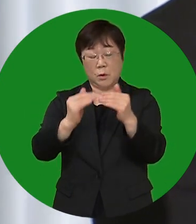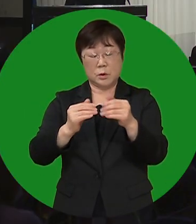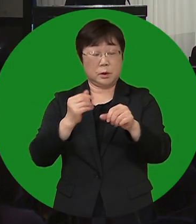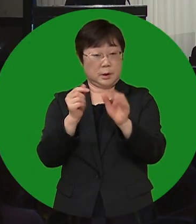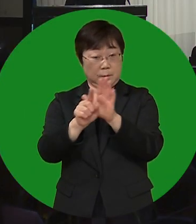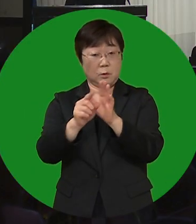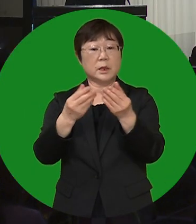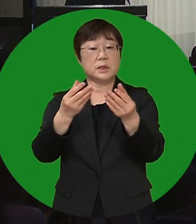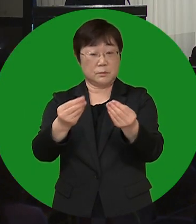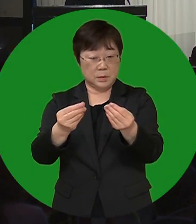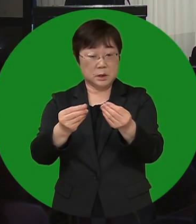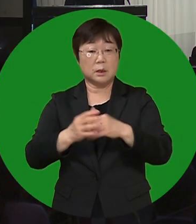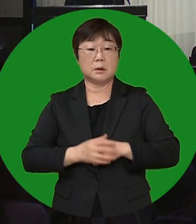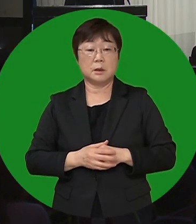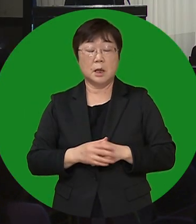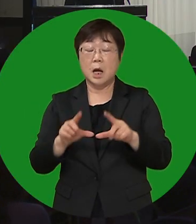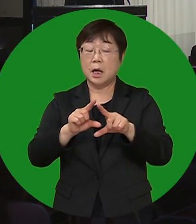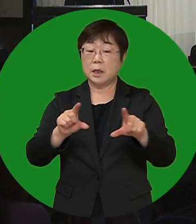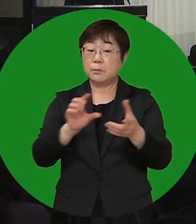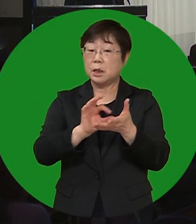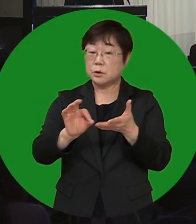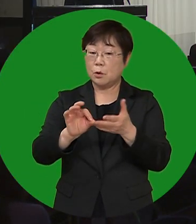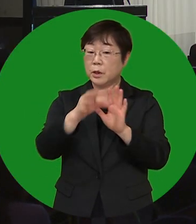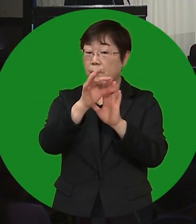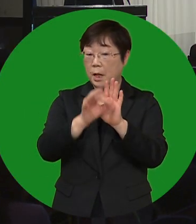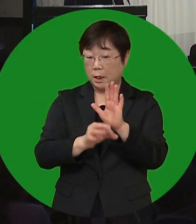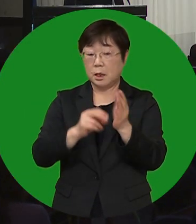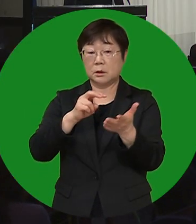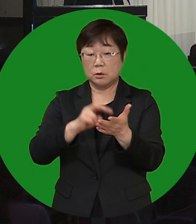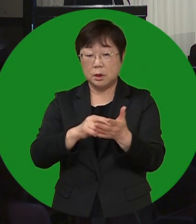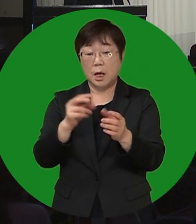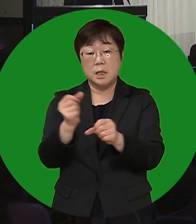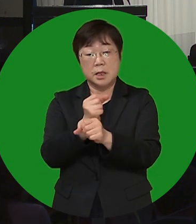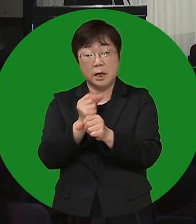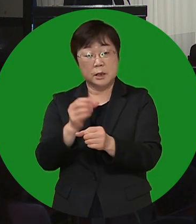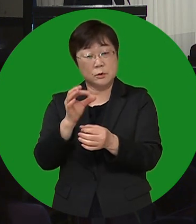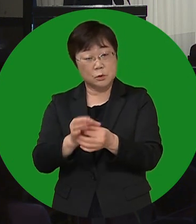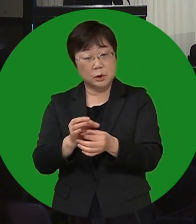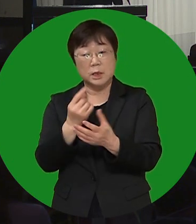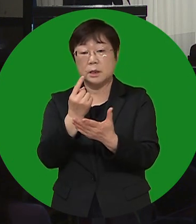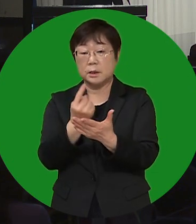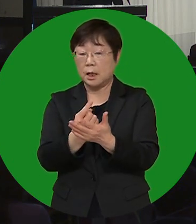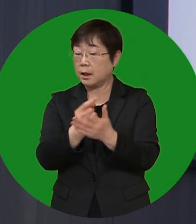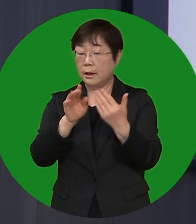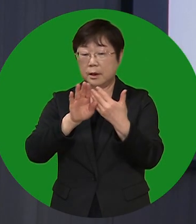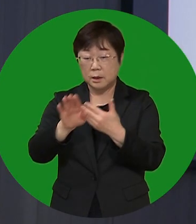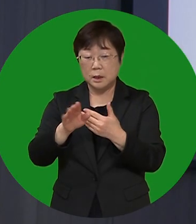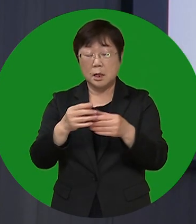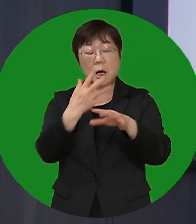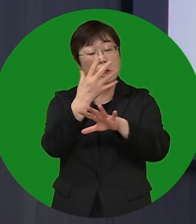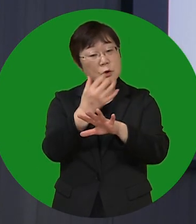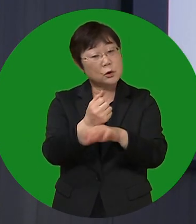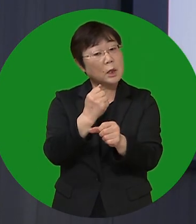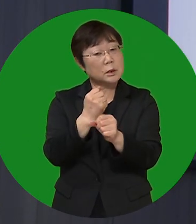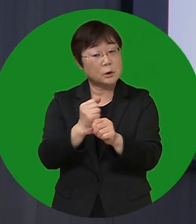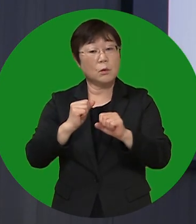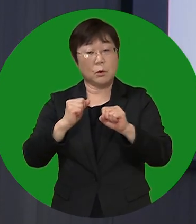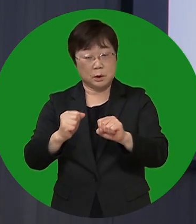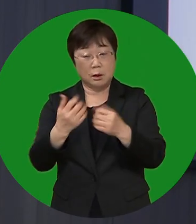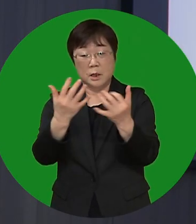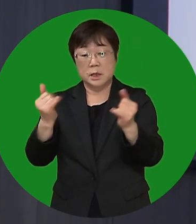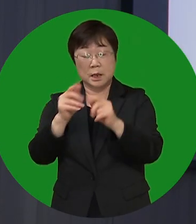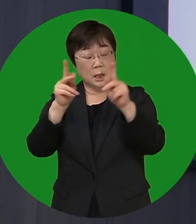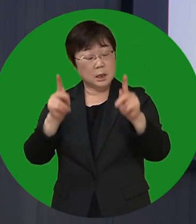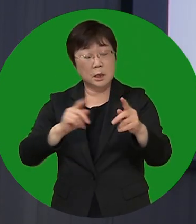た当社は一般消費財メーカーとして製品づくりを行うだけではなくて習慣作りも行うことで